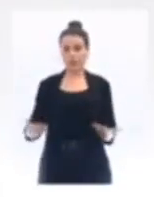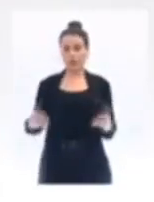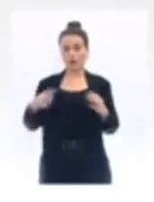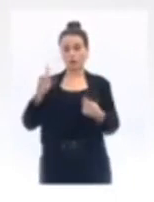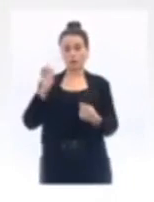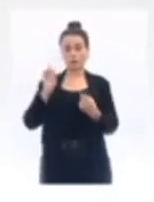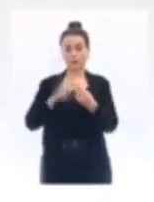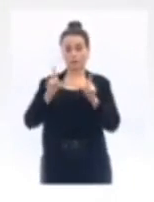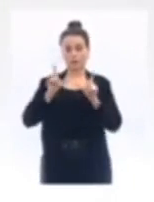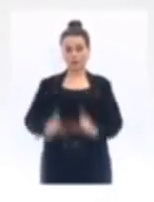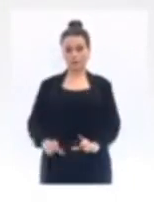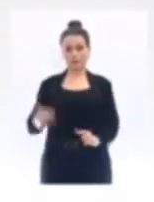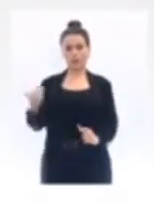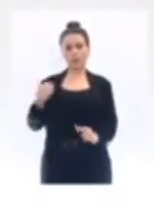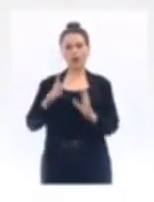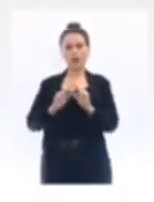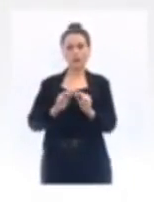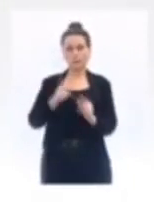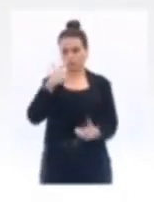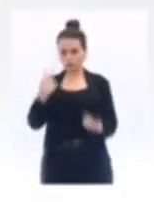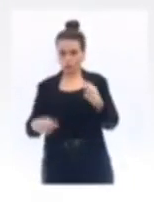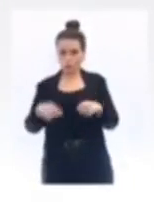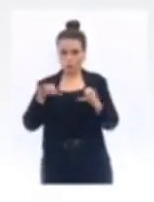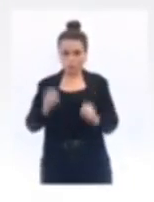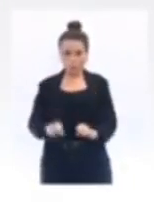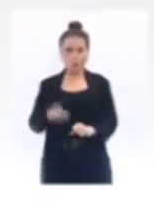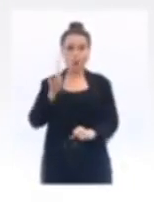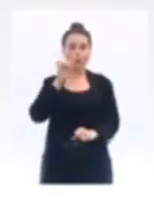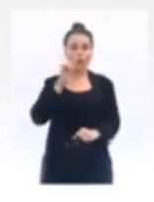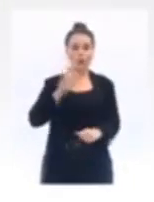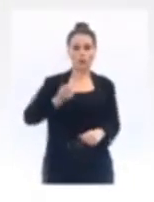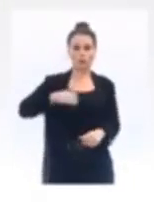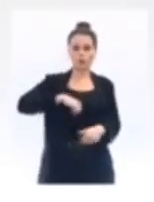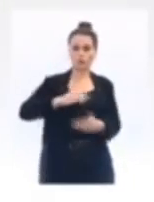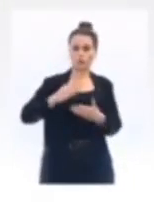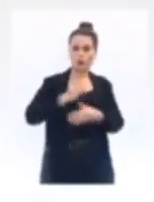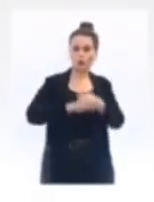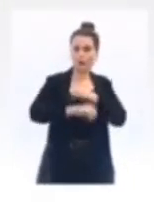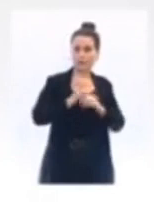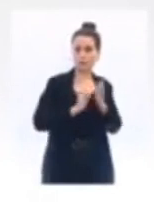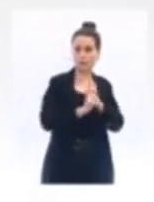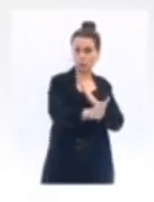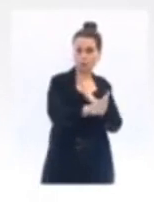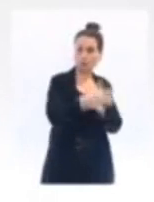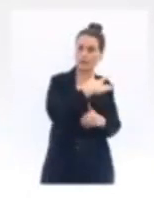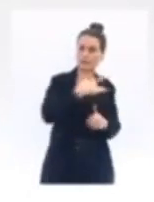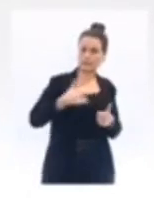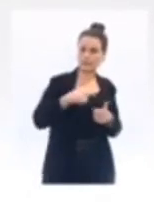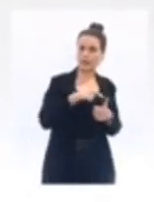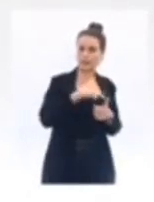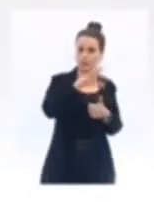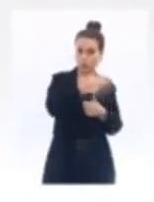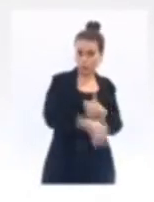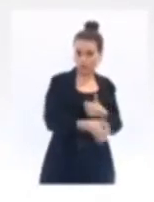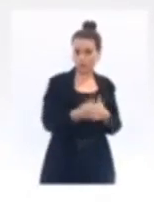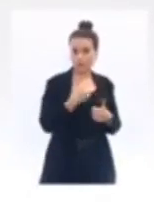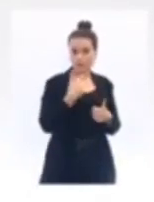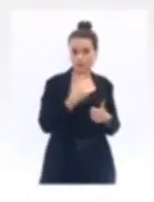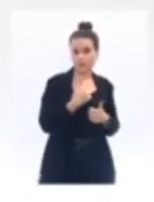EduSchool, l'ensemble de ces ressources seront exposées et tout un chacun pourra voir, en complément de celles qui sont déjà là. Et donc, cela permet,